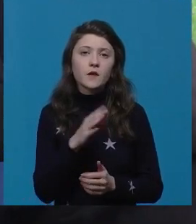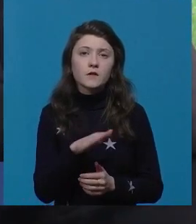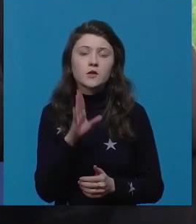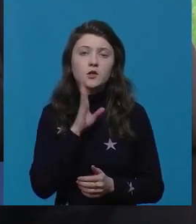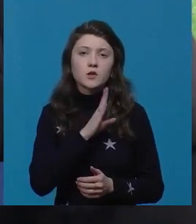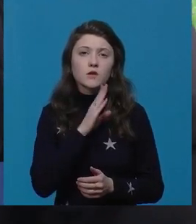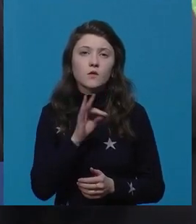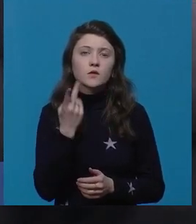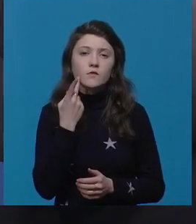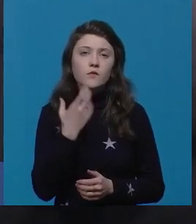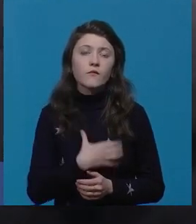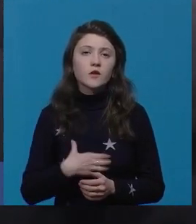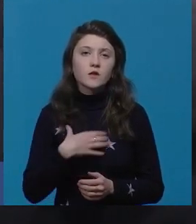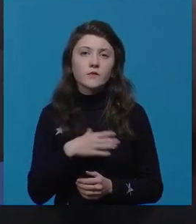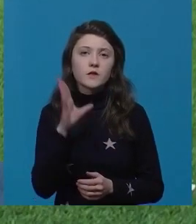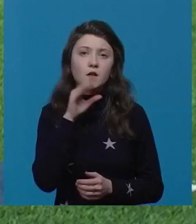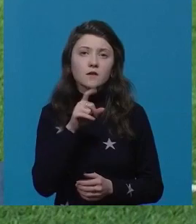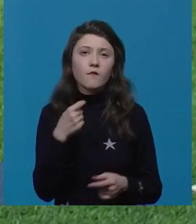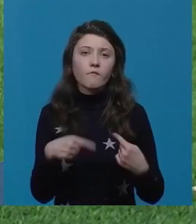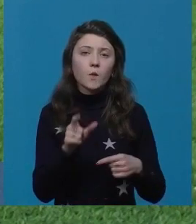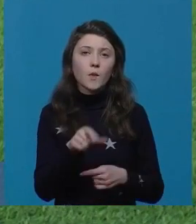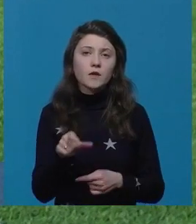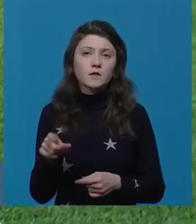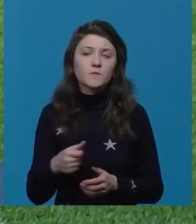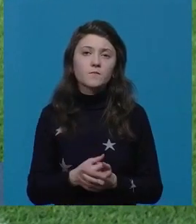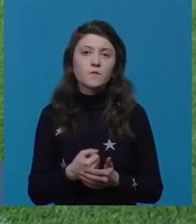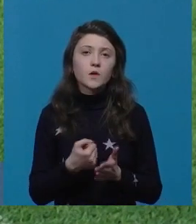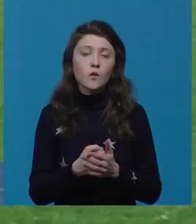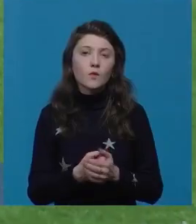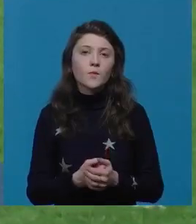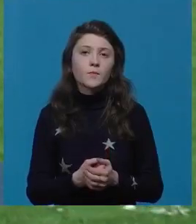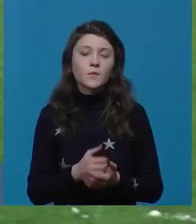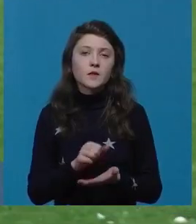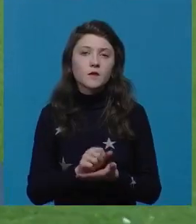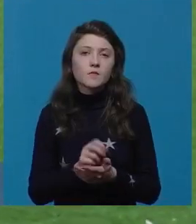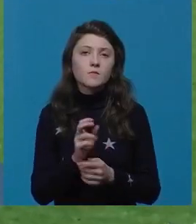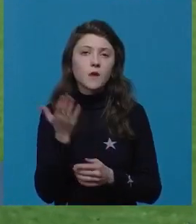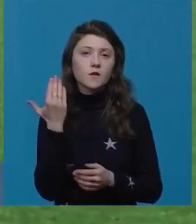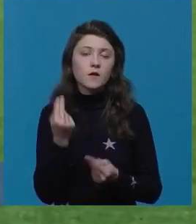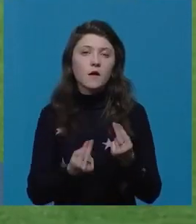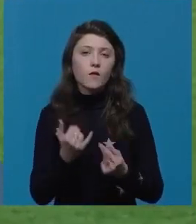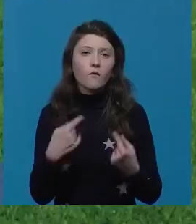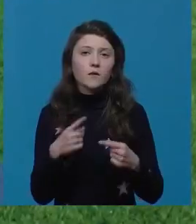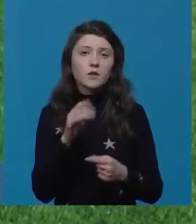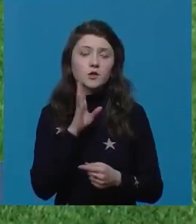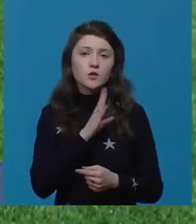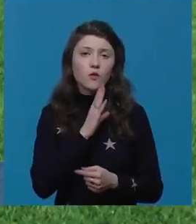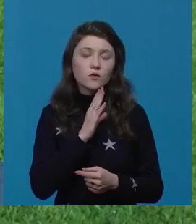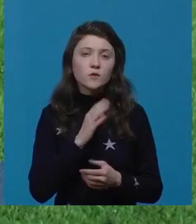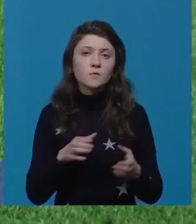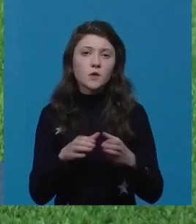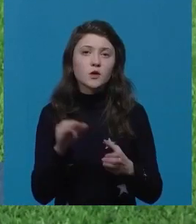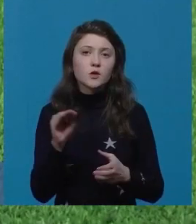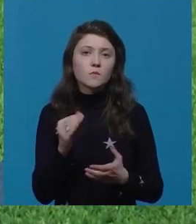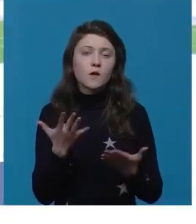завжди важливо стигати за футболістами. До занять суддівством Марія і сама грала у футбол за жіночу збірну Житомира, але